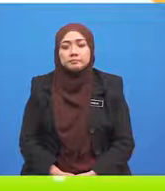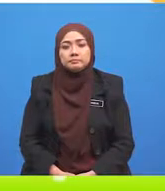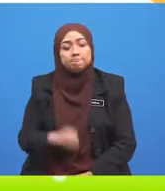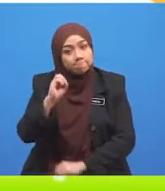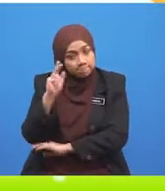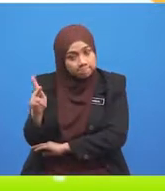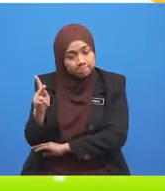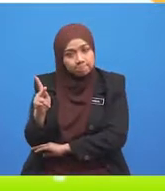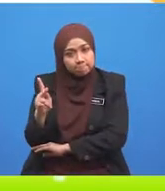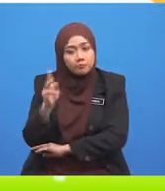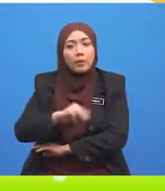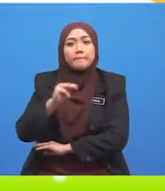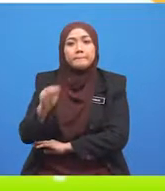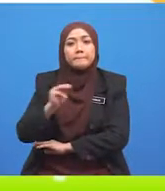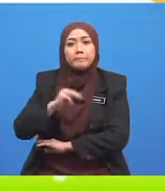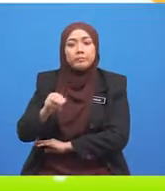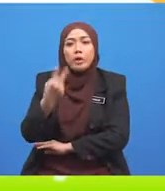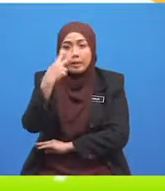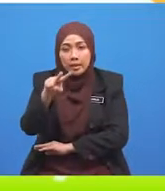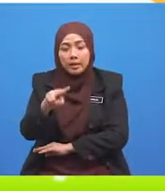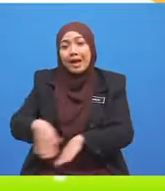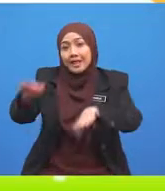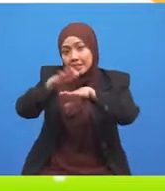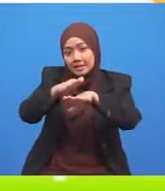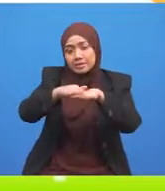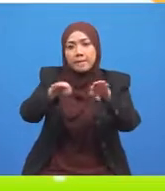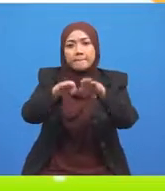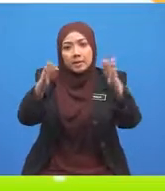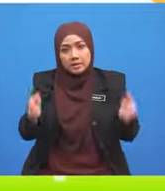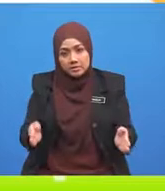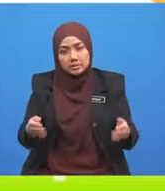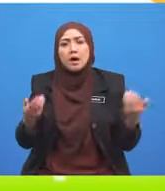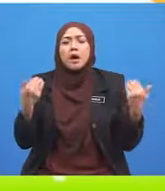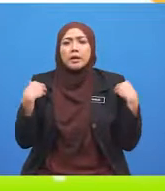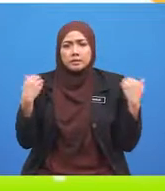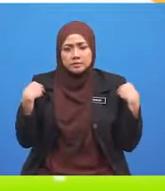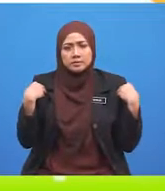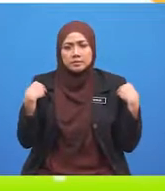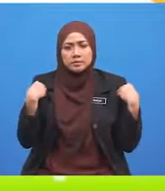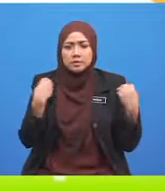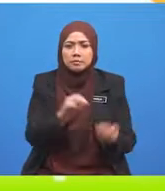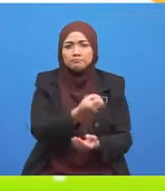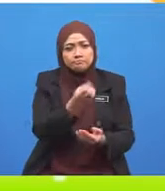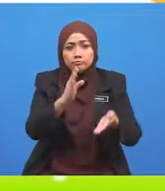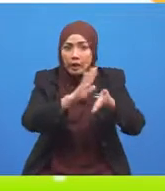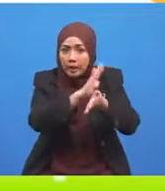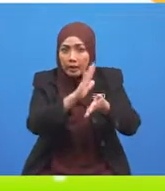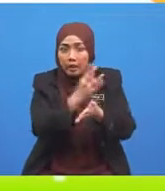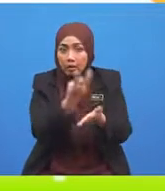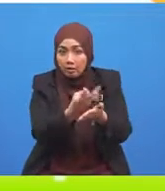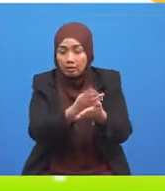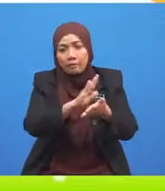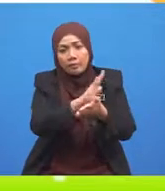Baiklah, di atas meja ini terdapat beberapa wang kertas dan wang shilling.